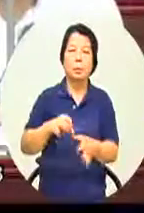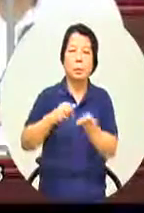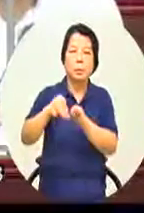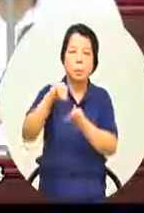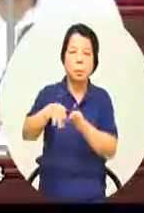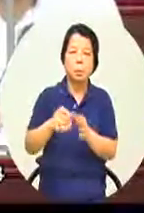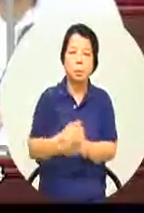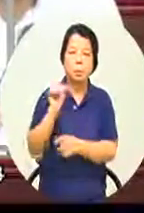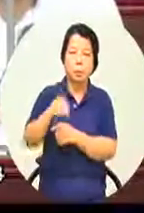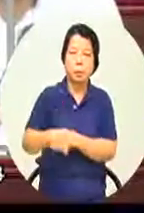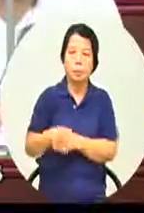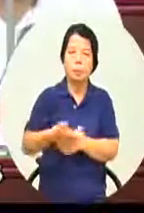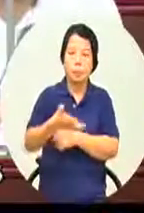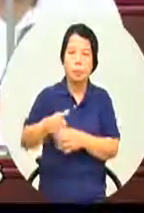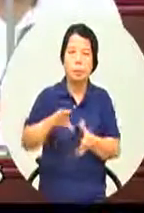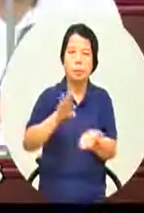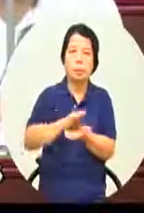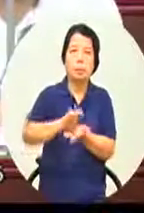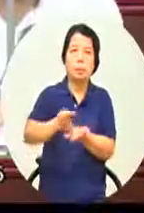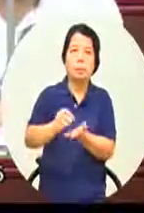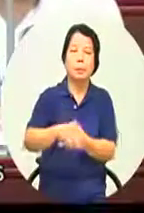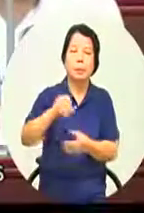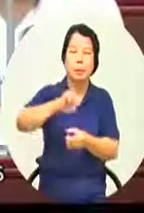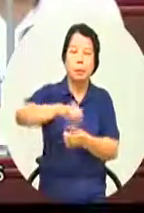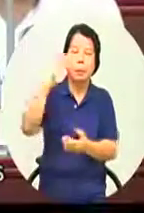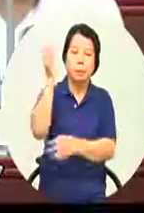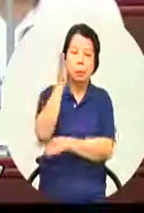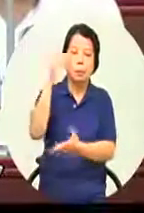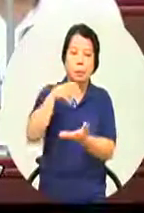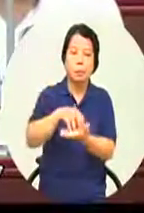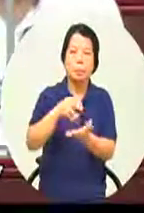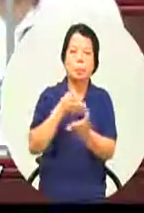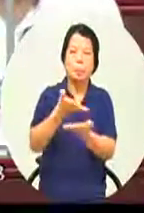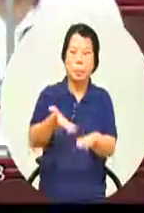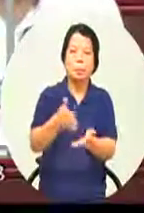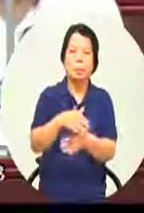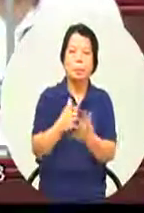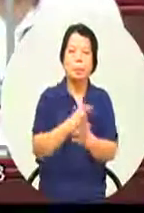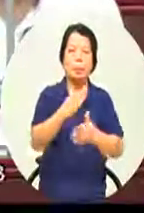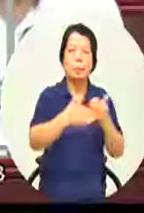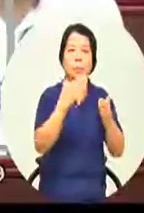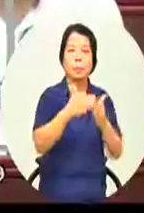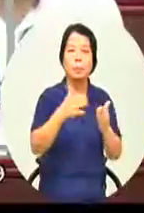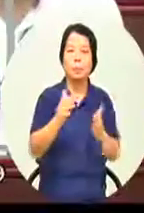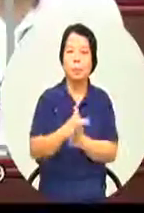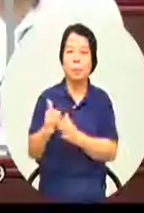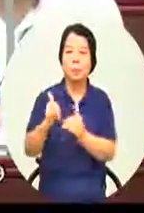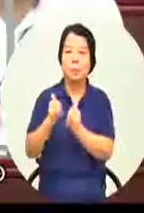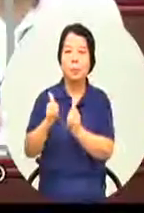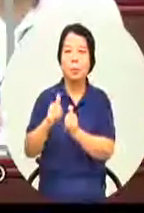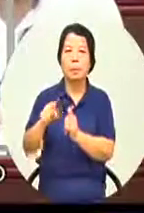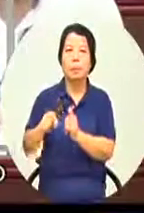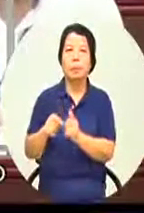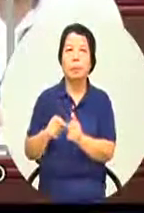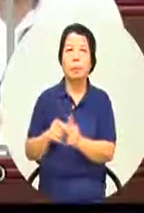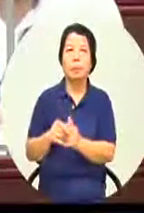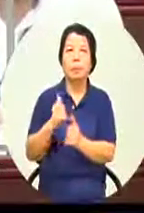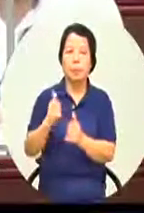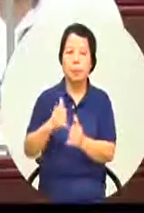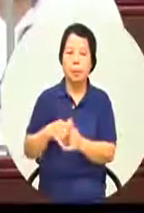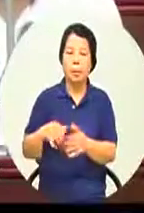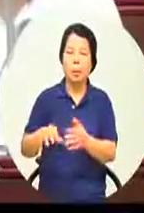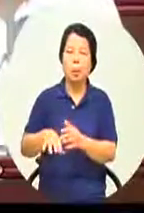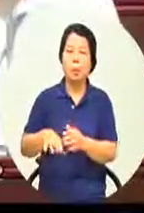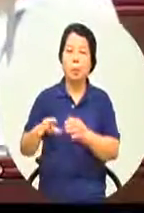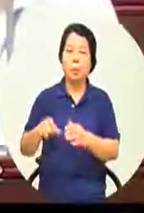个停车场的这个登记证，因此透过学校跟这个民间单位的这个停车空间的